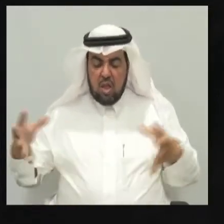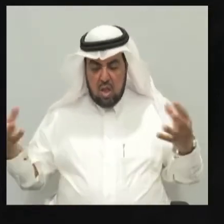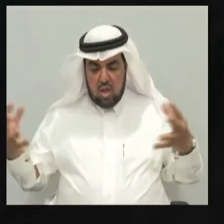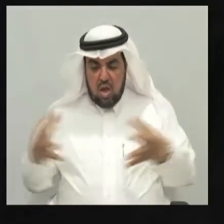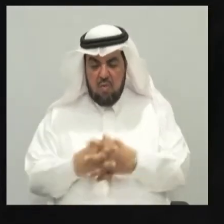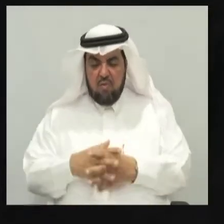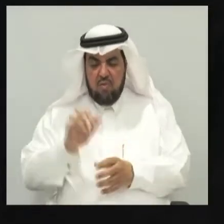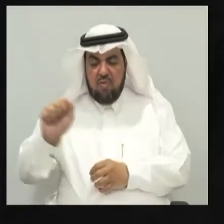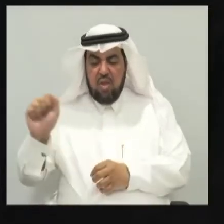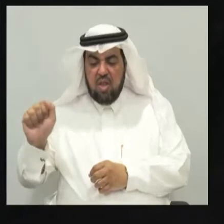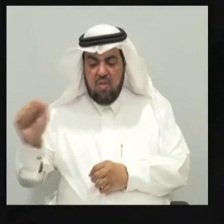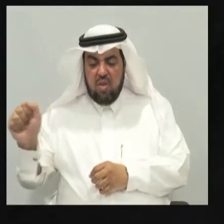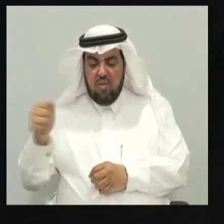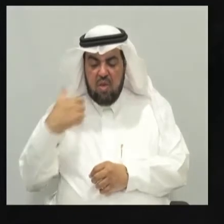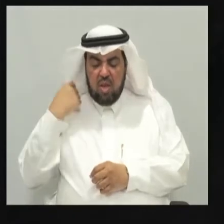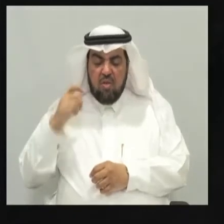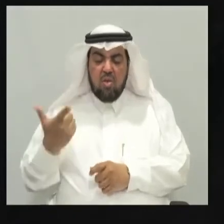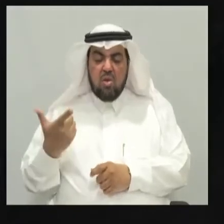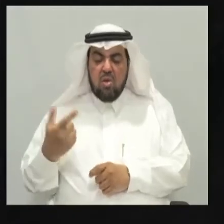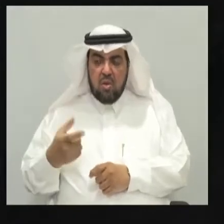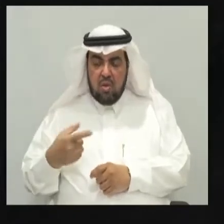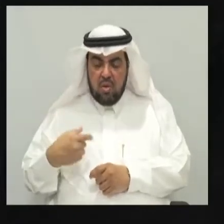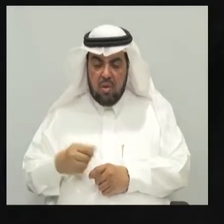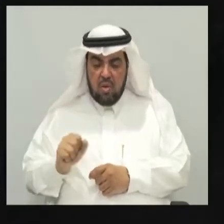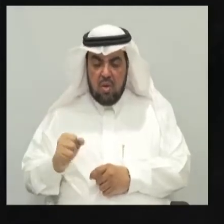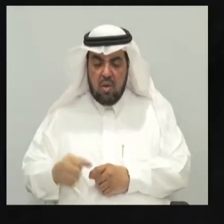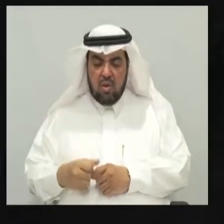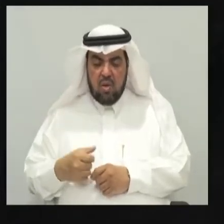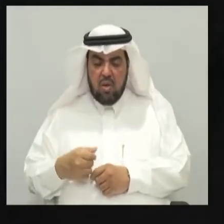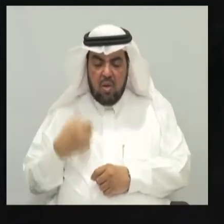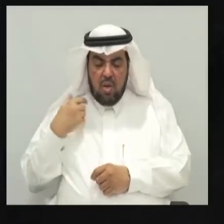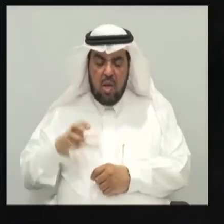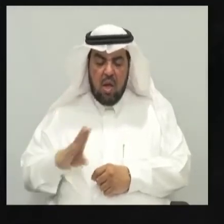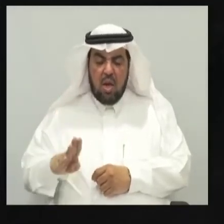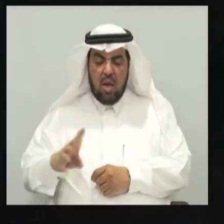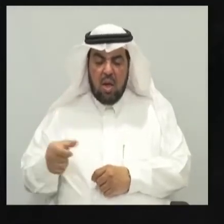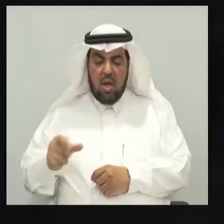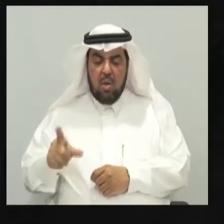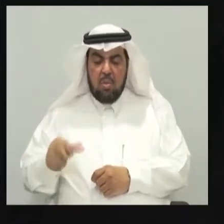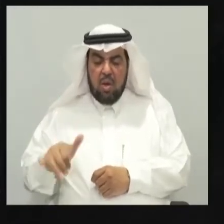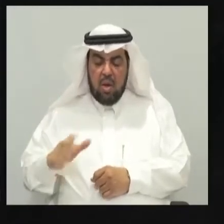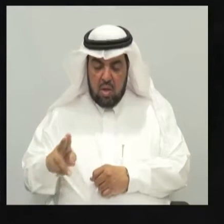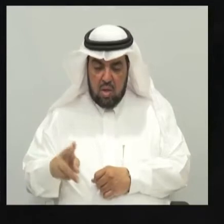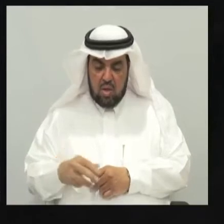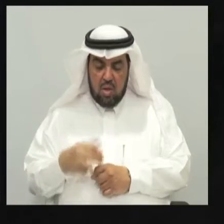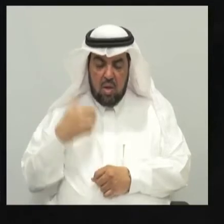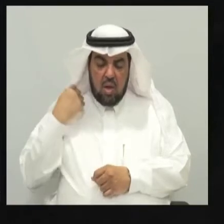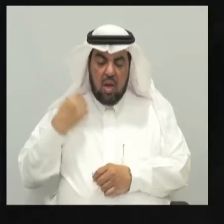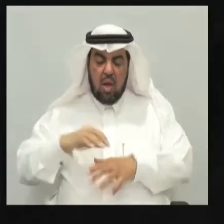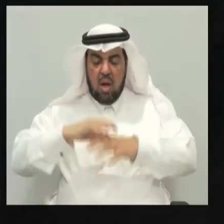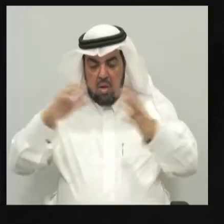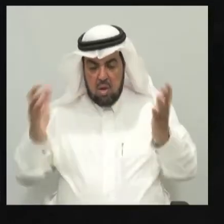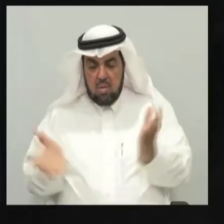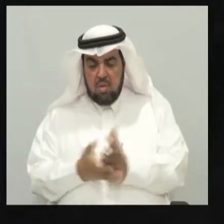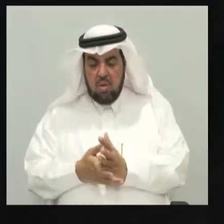هي هذه الصفة؟ ها فكر معي قليلا، جميعها تشترك. إذا أخذنا الكبريت، أخذنا كذا في اللا فلز، كلاهم أو